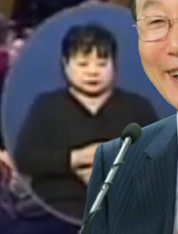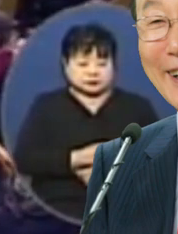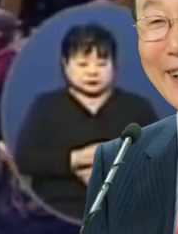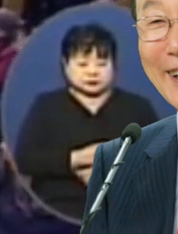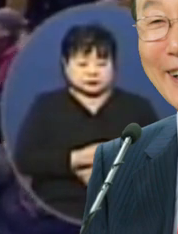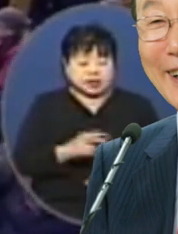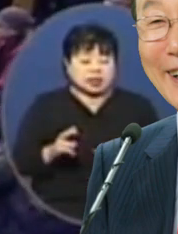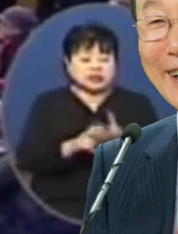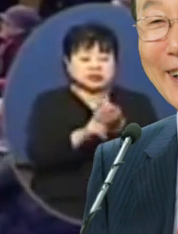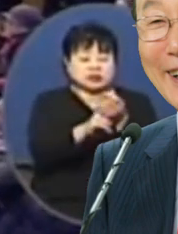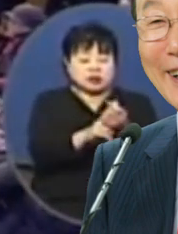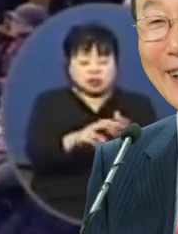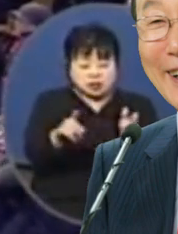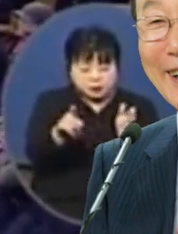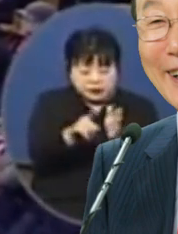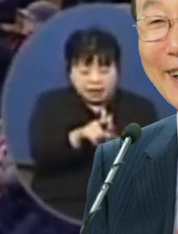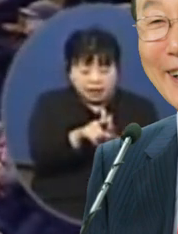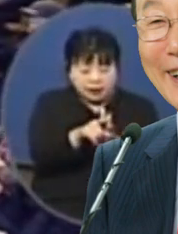그리고 기적을 믿어라.